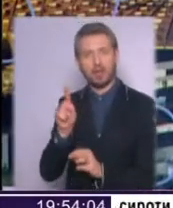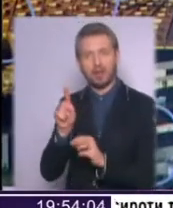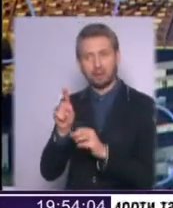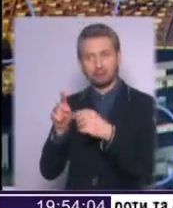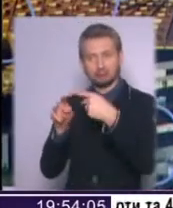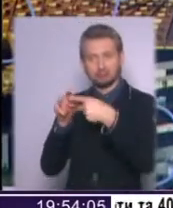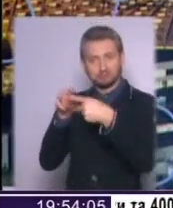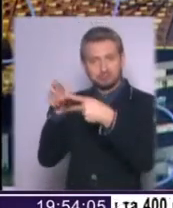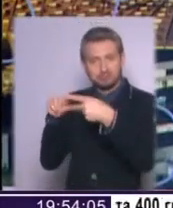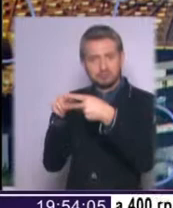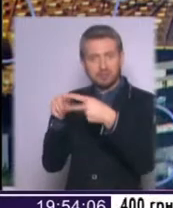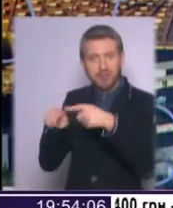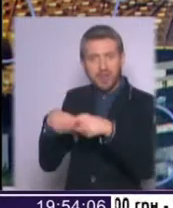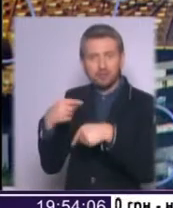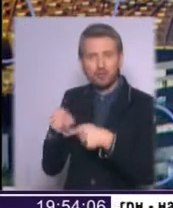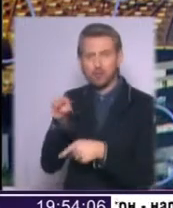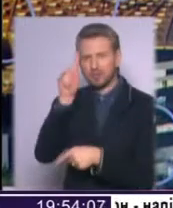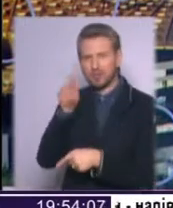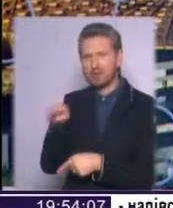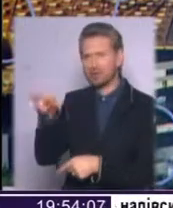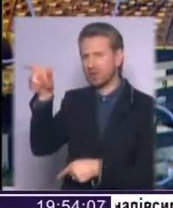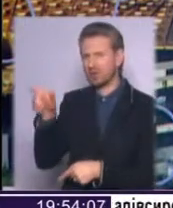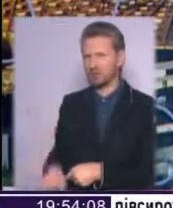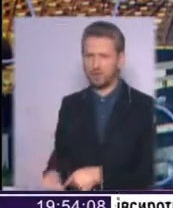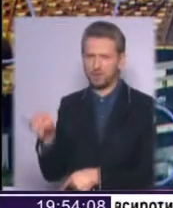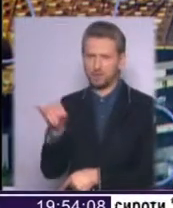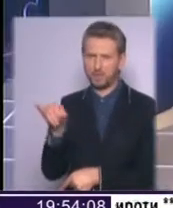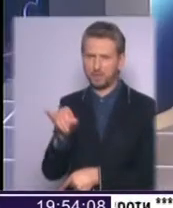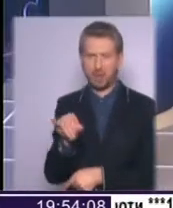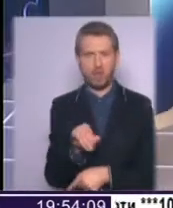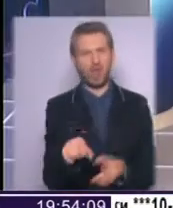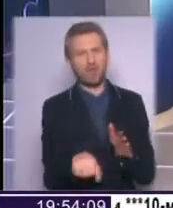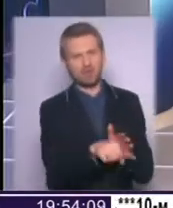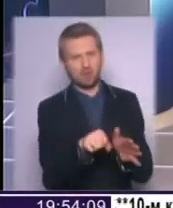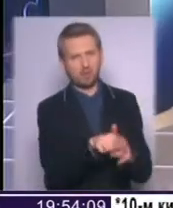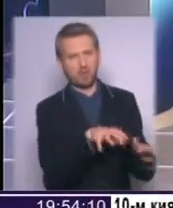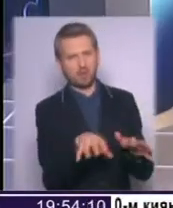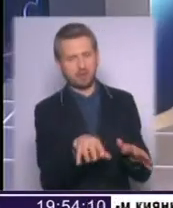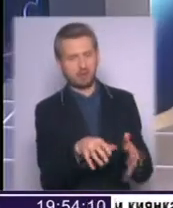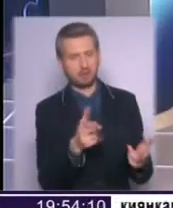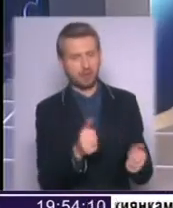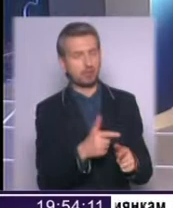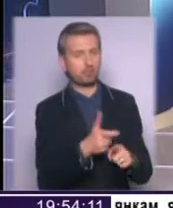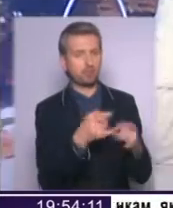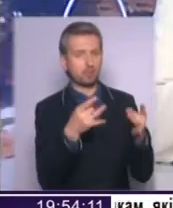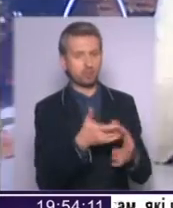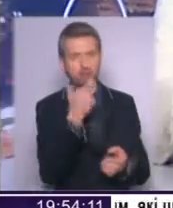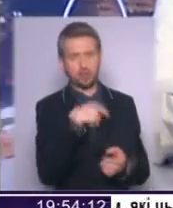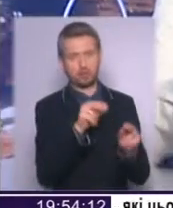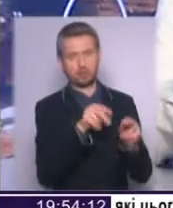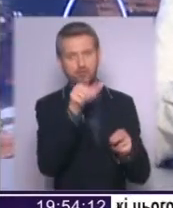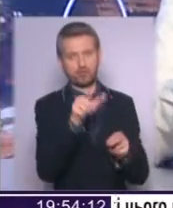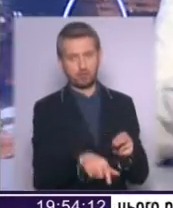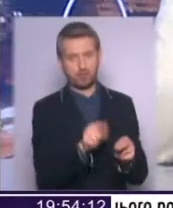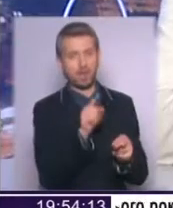нею стоїть людина, яка ти знаєш точно, що це корупціонер. Ну, злодій, аферист, злодій, бандит і так що далі. Що тоді робити? Дуже просто. Порядна, чесна людина в то кодло